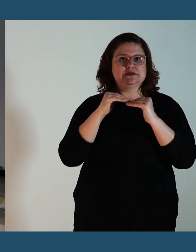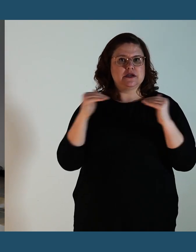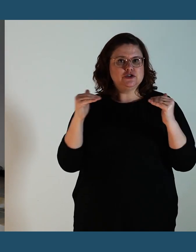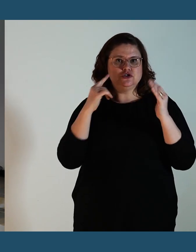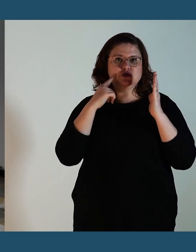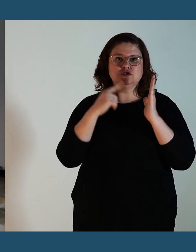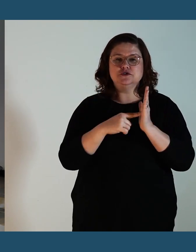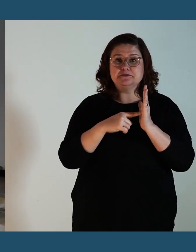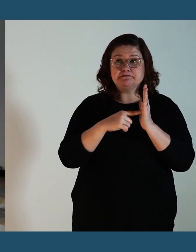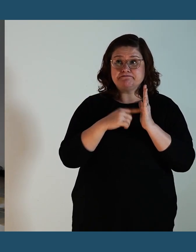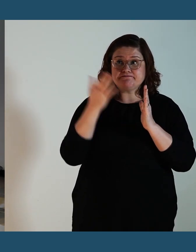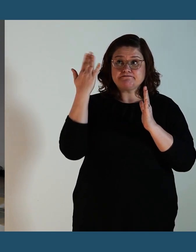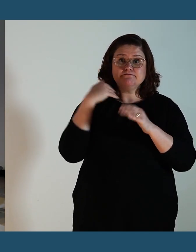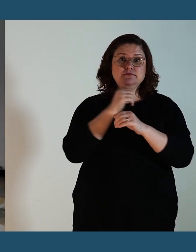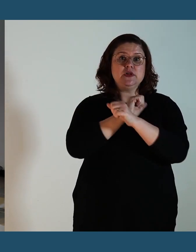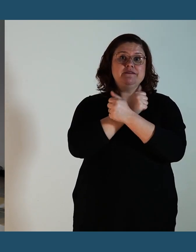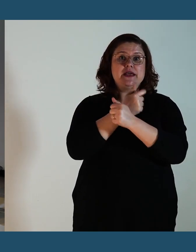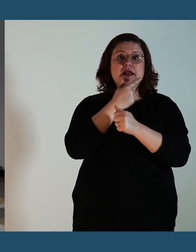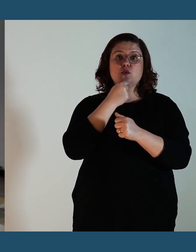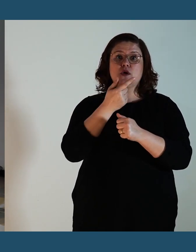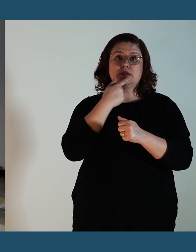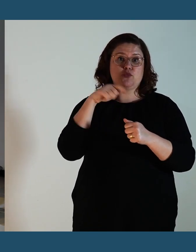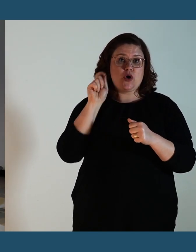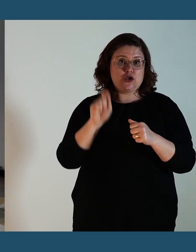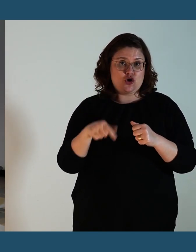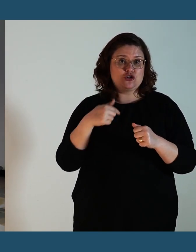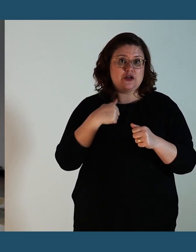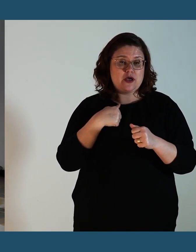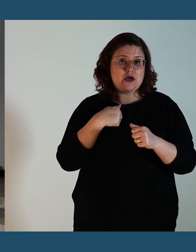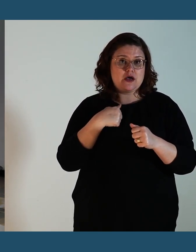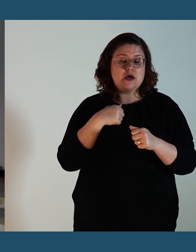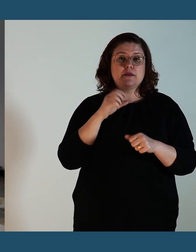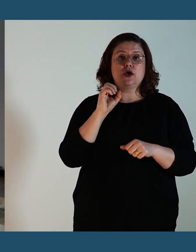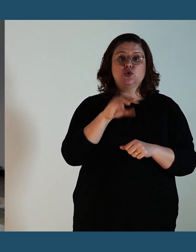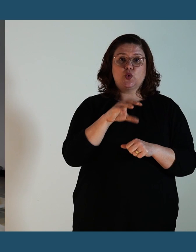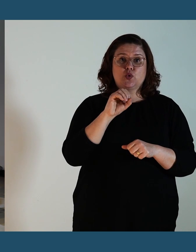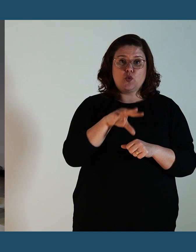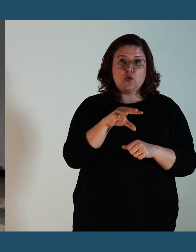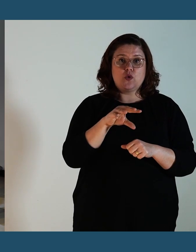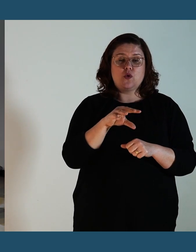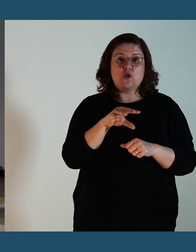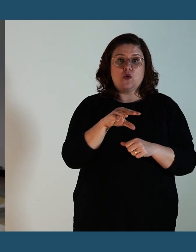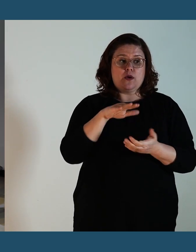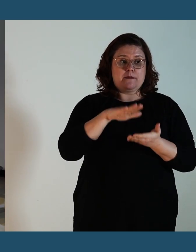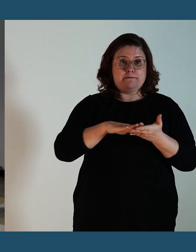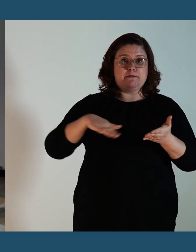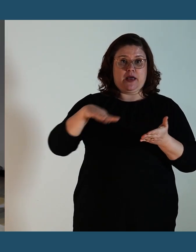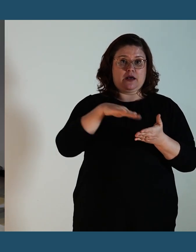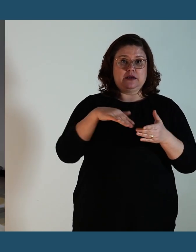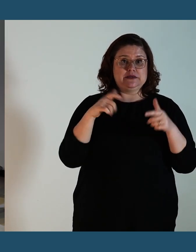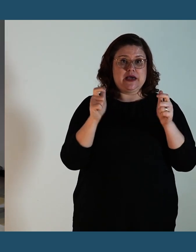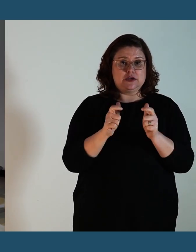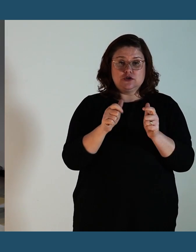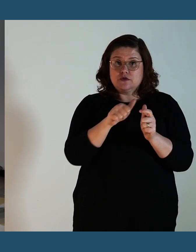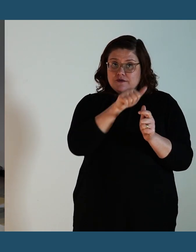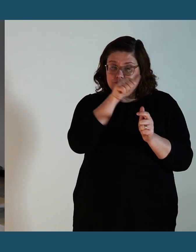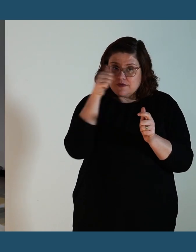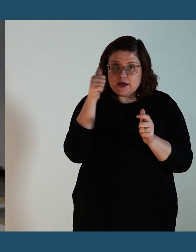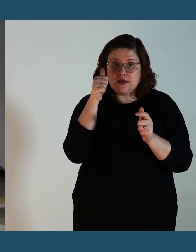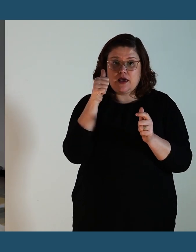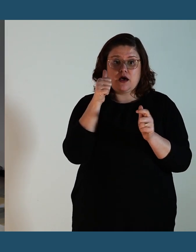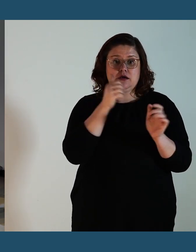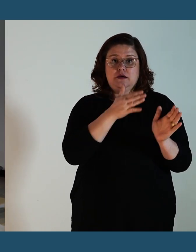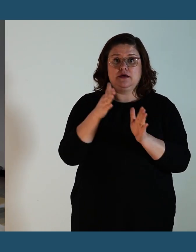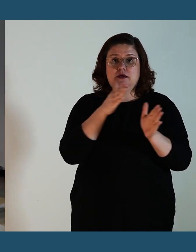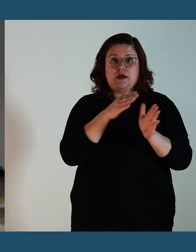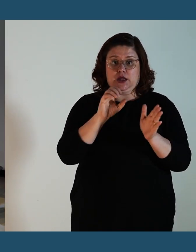vaikka, muistan kun olin silloin Vihreän nuorten puheenjohtajana, niin vaikka meidän Turun paikallisjärjestön oli tosi vaikeaa järjestää niin kuin tapahtumia